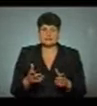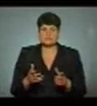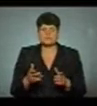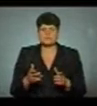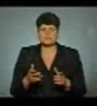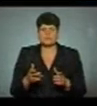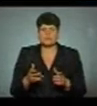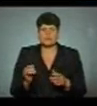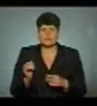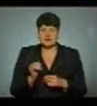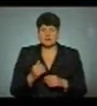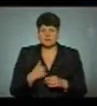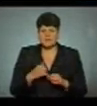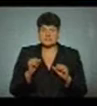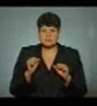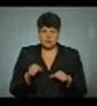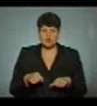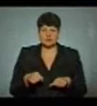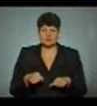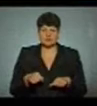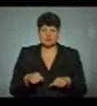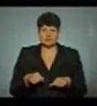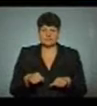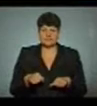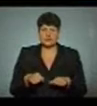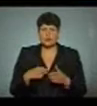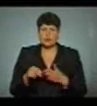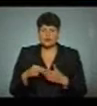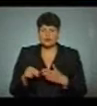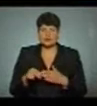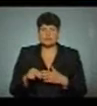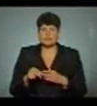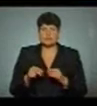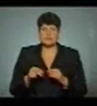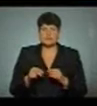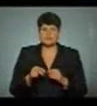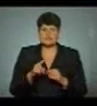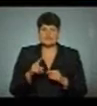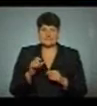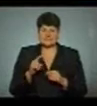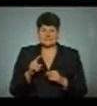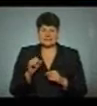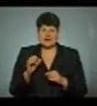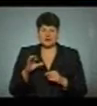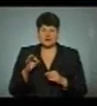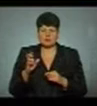спецмедпостачання. І ми зможемо, скажімо так, закупити засоби захисту, дезінфікуючі засоби,